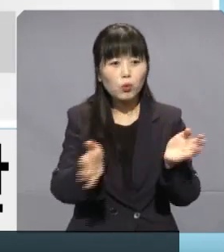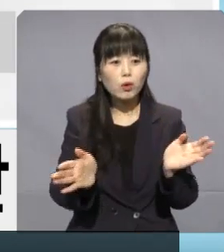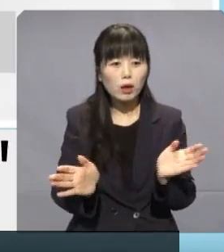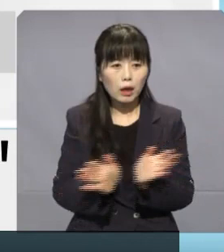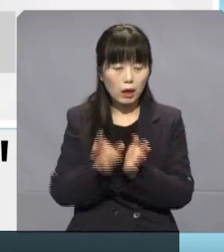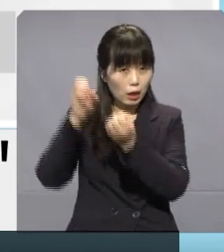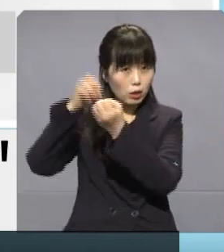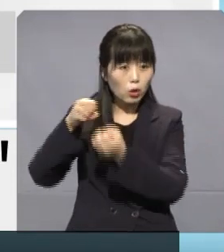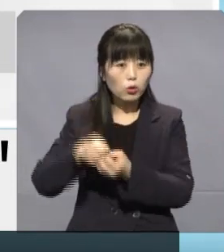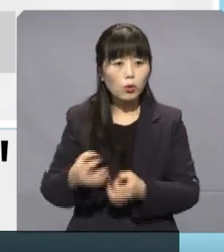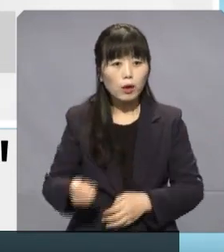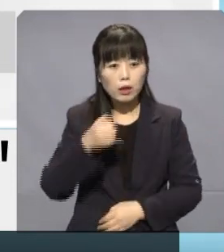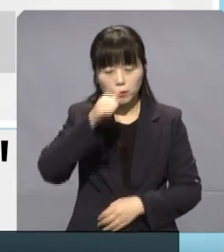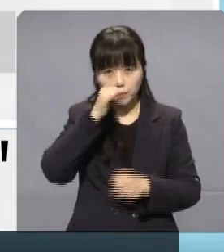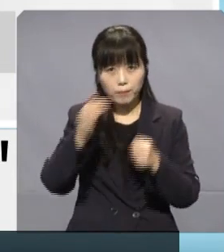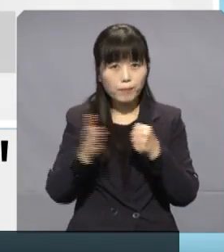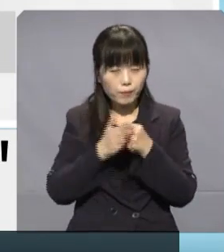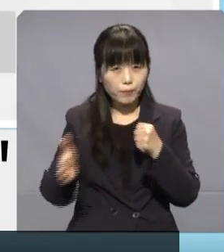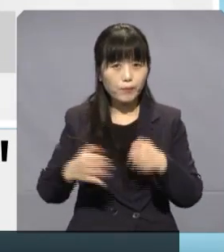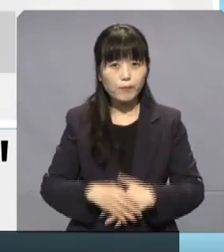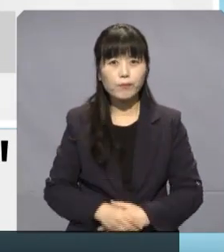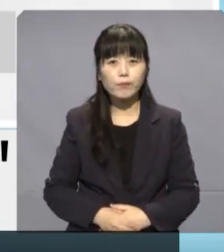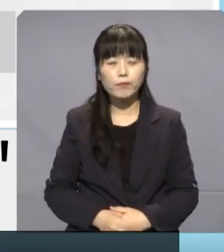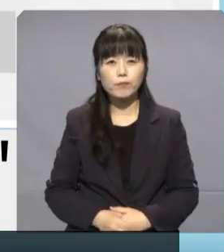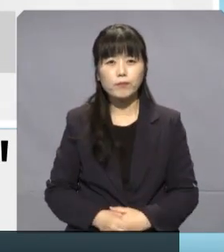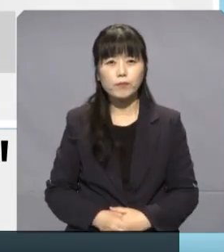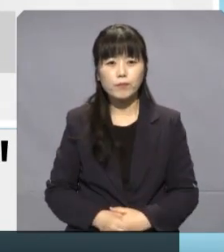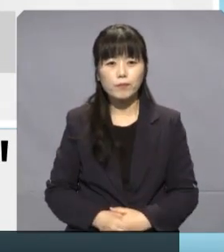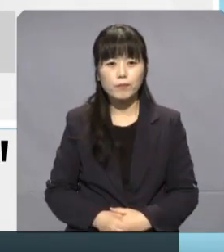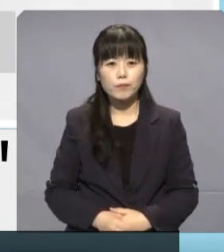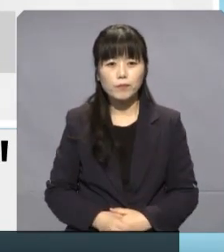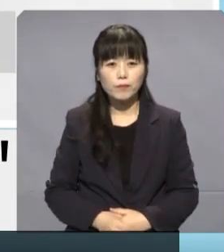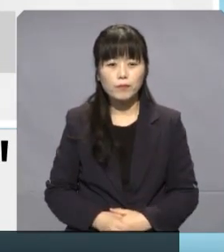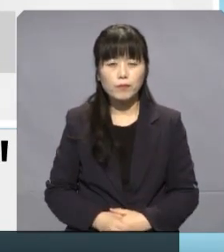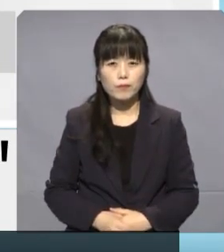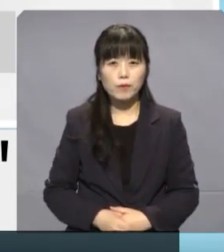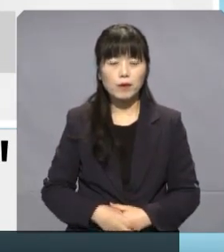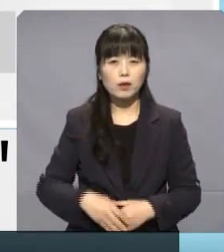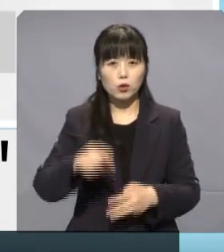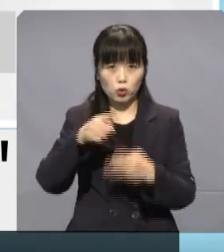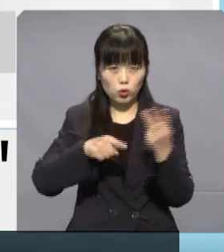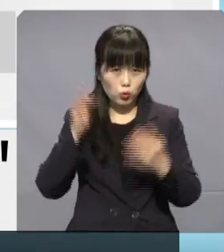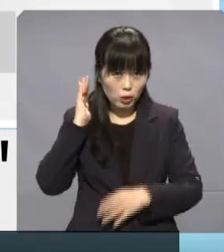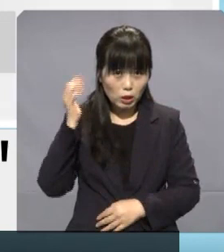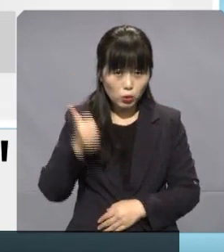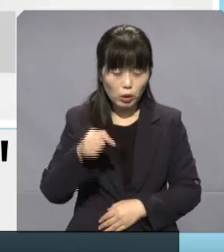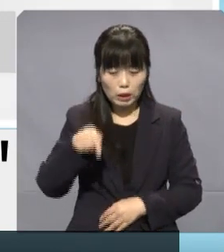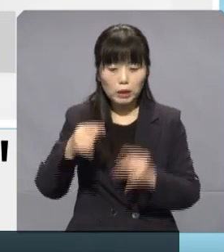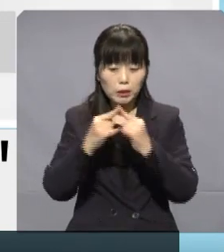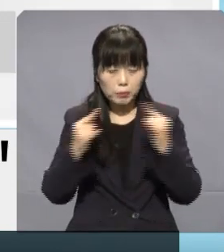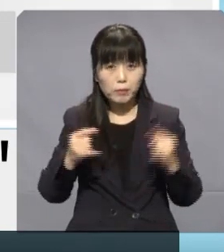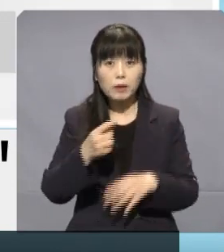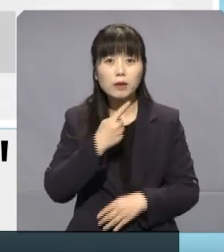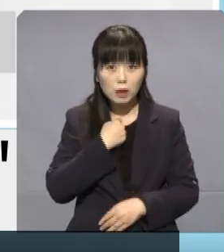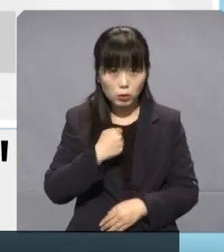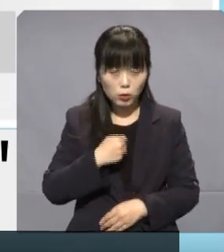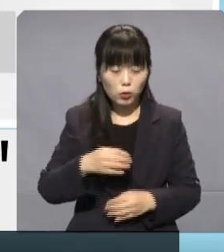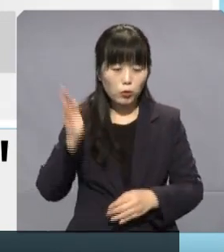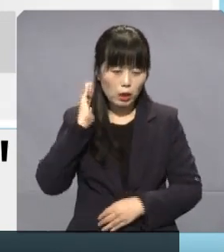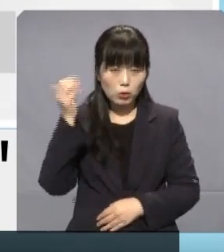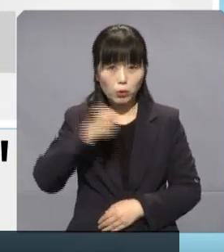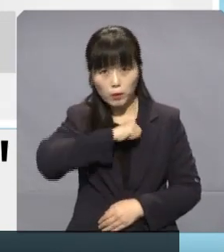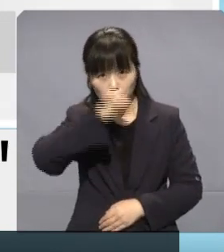계보를 타고 있는 분들이 꽤 많았습니다. 그렇다 보니까 현 윤석열 대통령은 그 당시 캠프에 있을 때도 그랬고 대통령이 되고